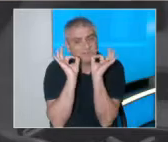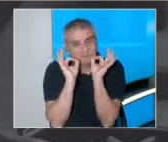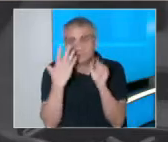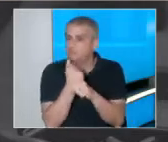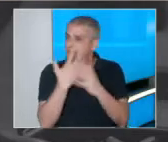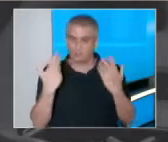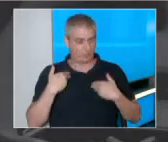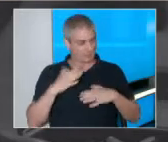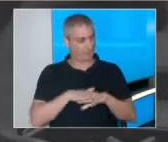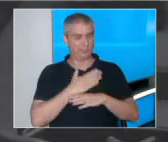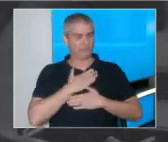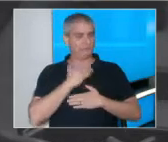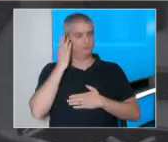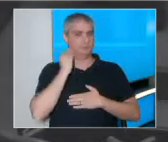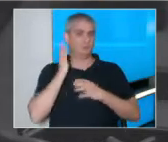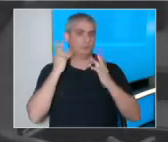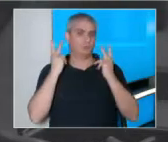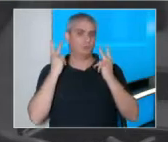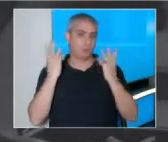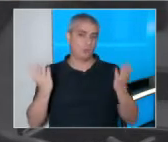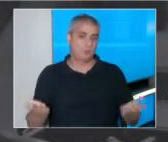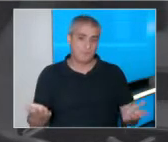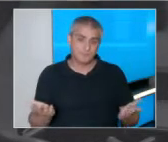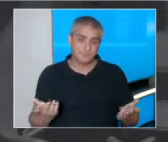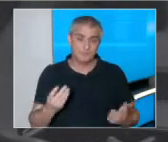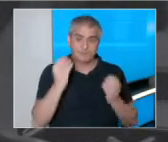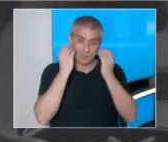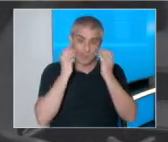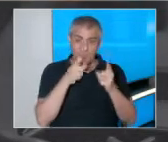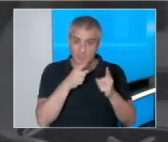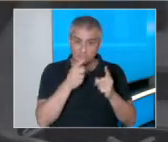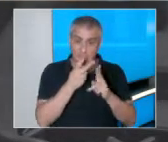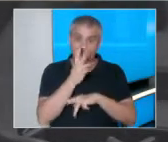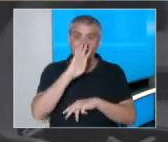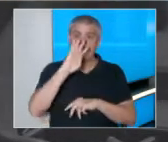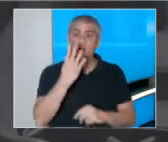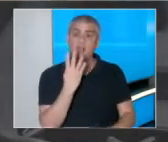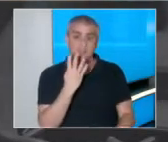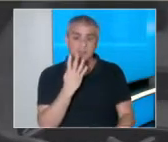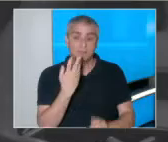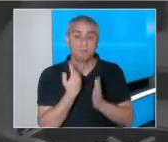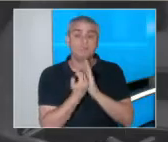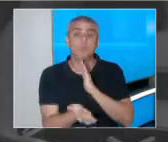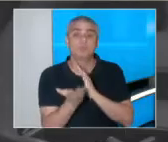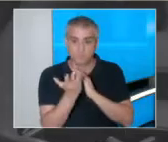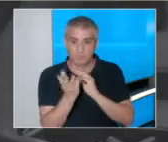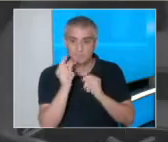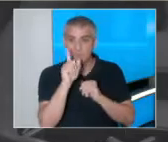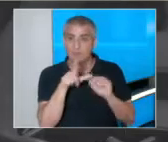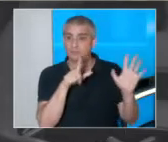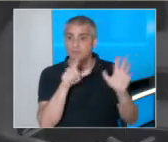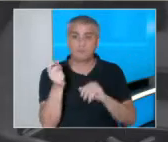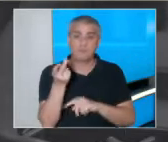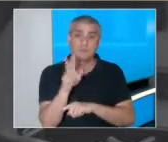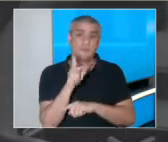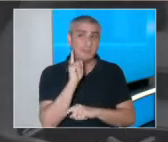ההישג הגדול, אני הרגשתי סיפוק אישי מאוד משמעותי מהעניין הזה. בנט עבר גל רביעי, מיותר, עם